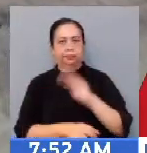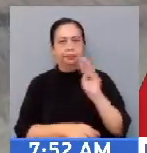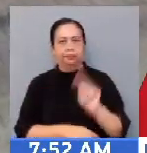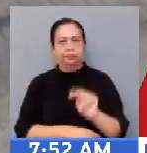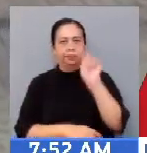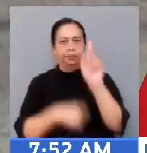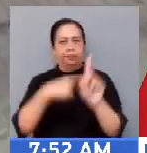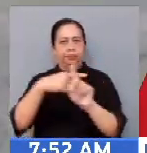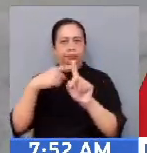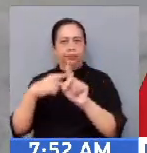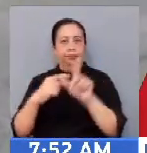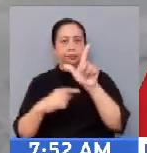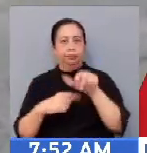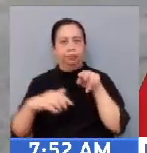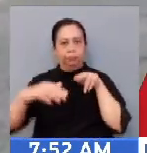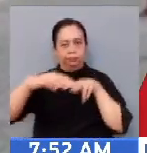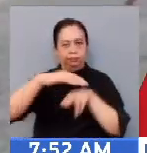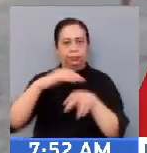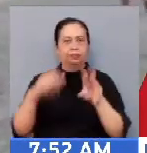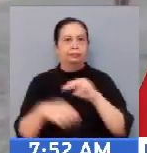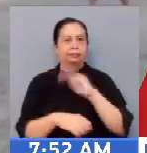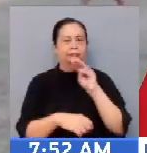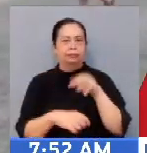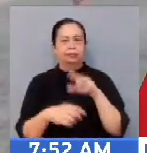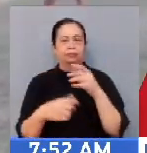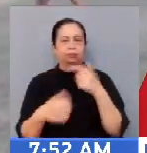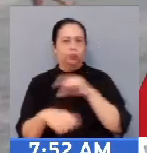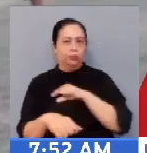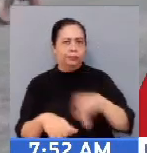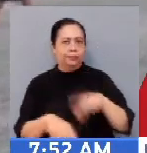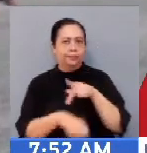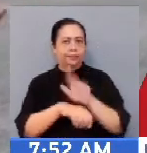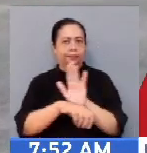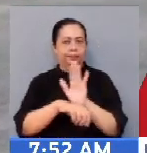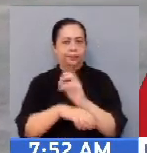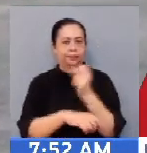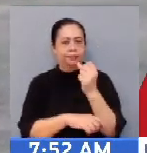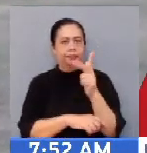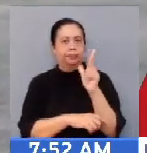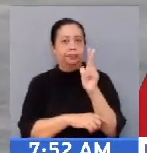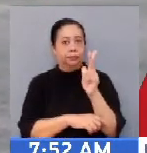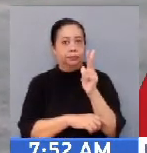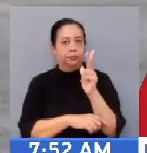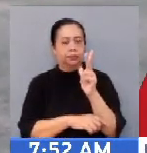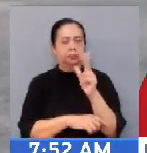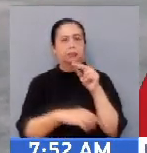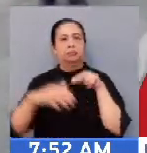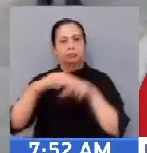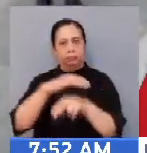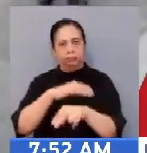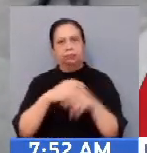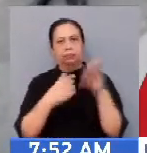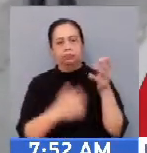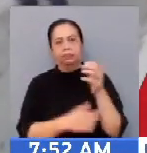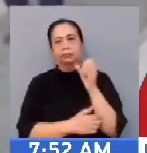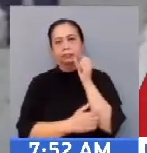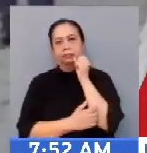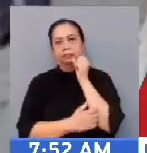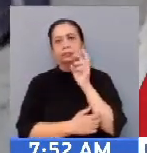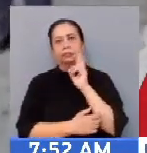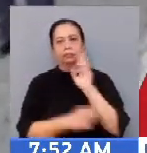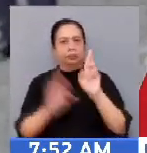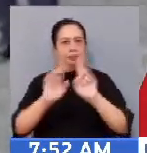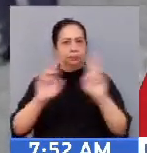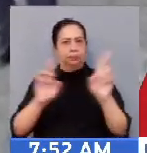of Philippine Movies na si Susan Roses. 11:30 a.m. ililibing si Mrs. Roses. Handa na ang kanyang huling hantungan sa